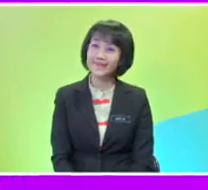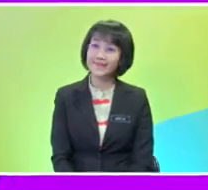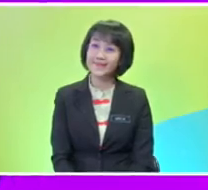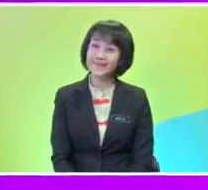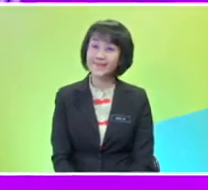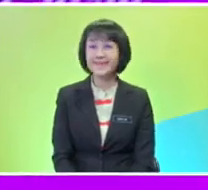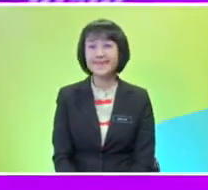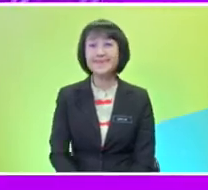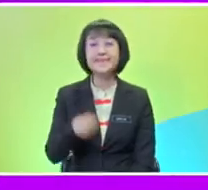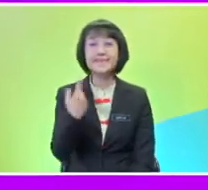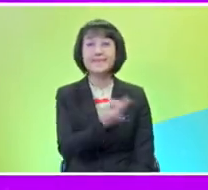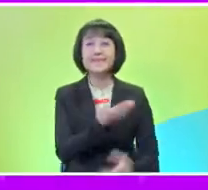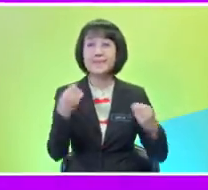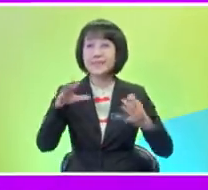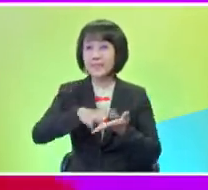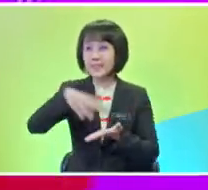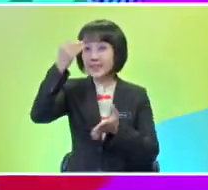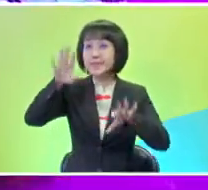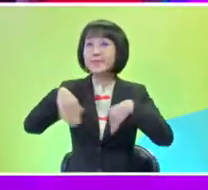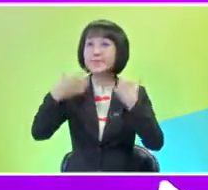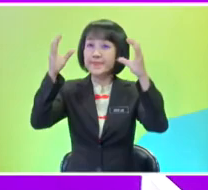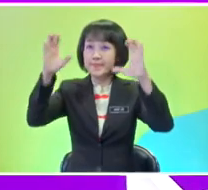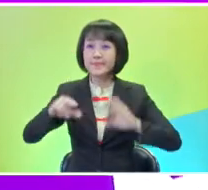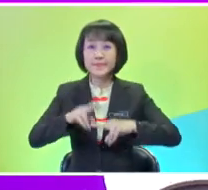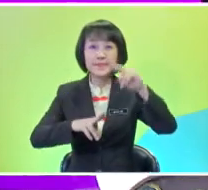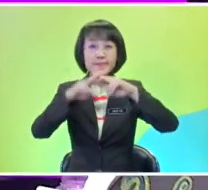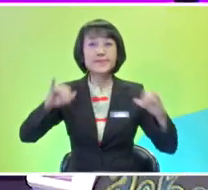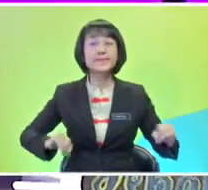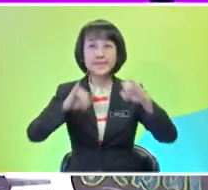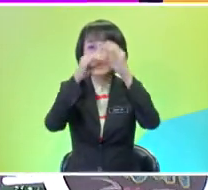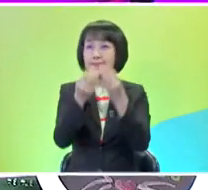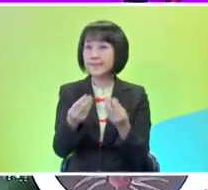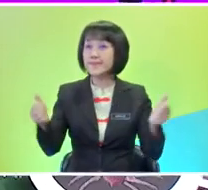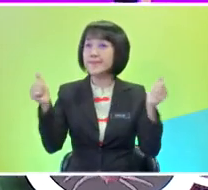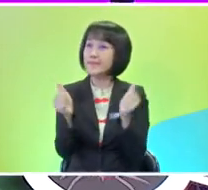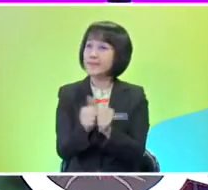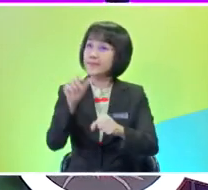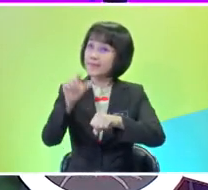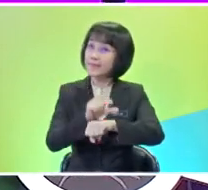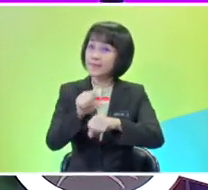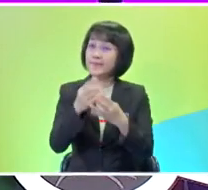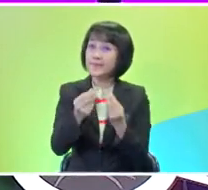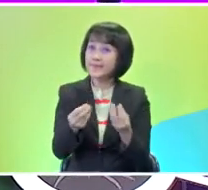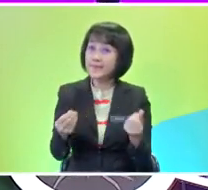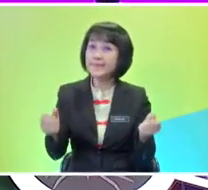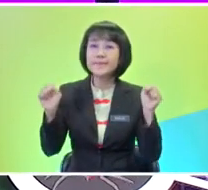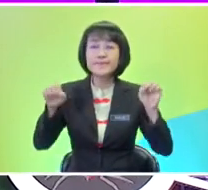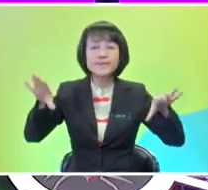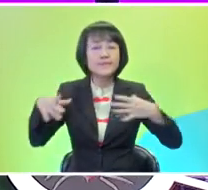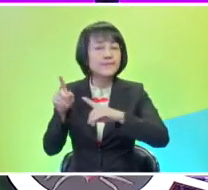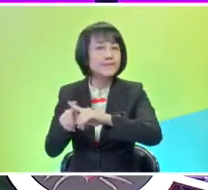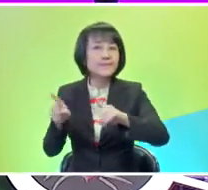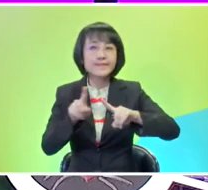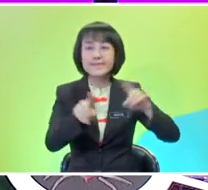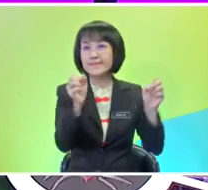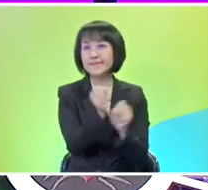Baiklah kita sudah belajar bagaimana cara untuk membina istana Paseh dengan menggunakan pasir kita boleh bawa berbagai jenis bentuk